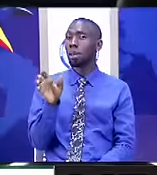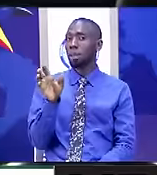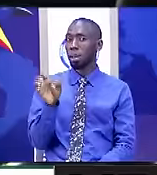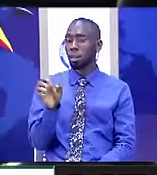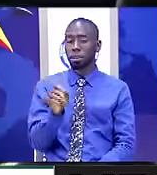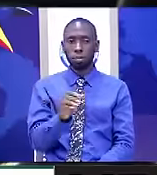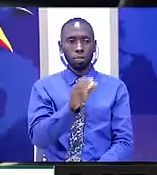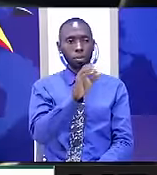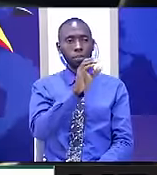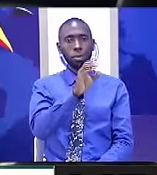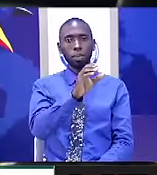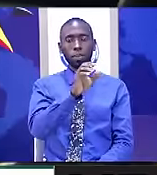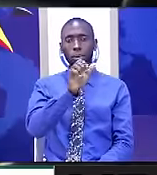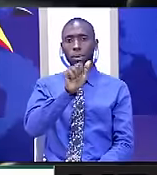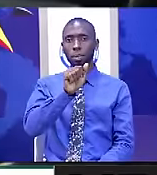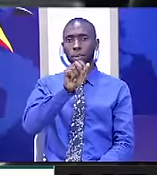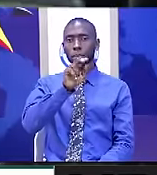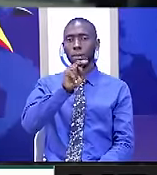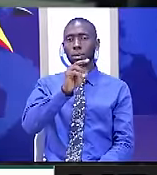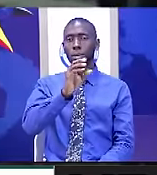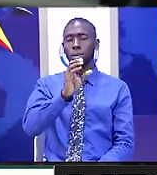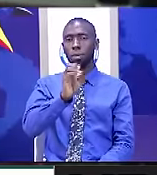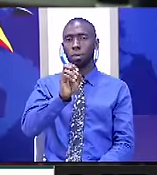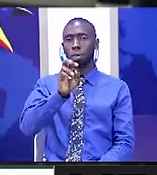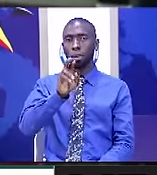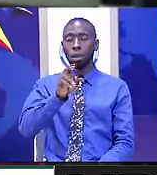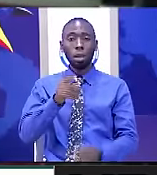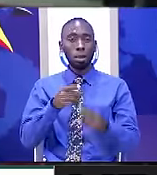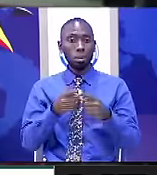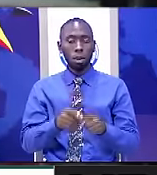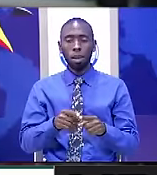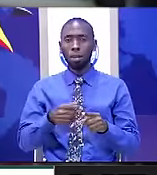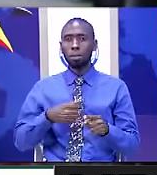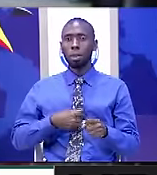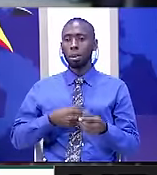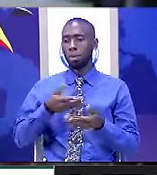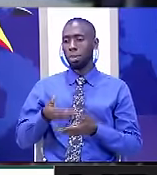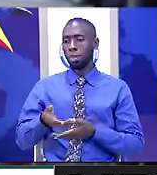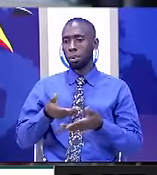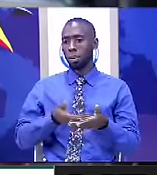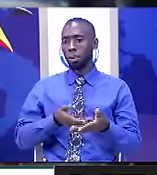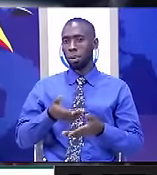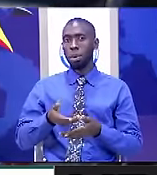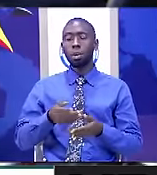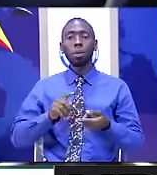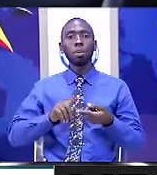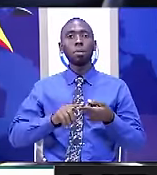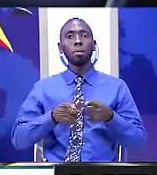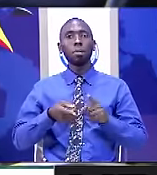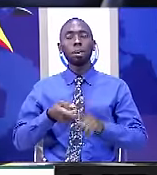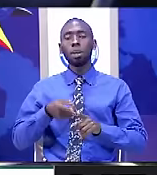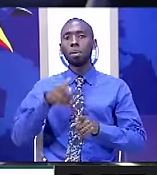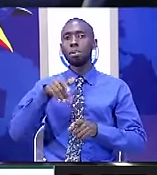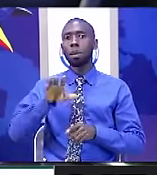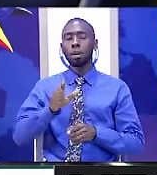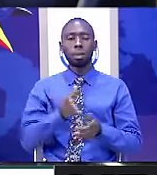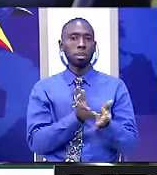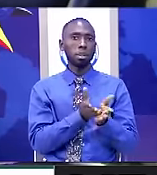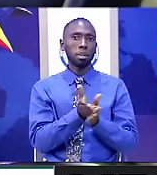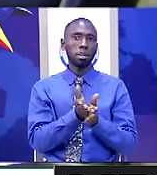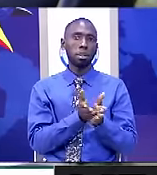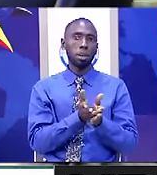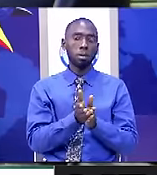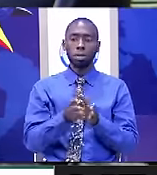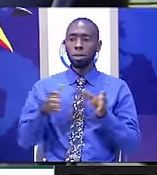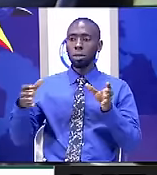kibadde kimubala embiriizi wabula we twabadde twogerako n'abamu ku banne babadde aweereza nabo mu kibiina ekya Forum